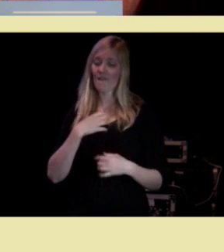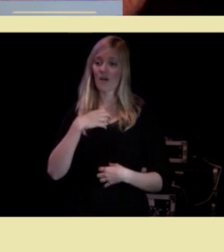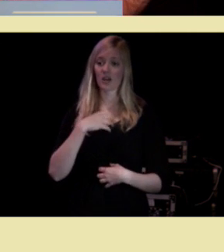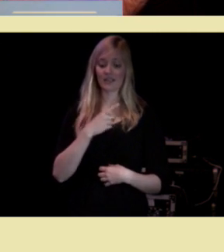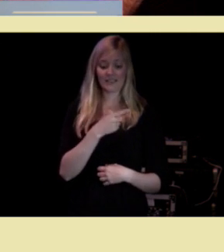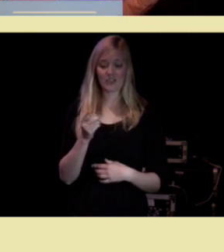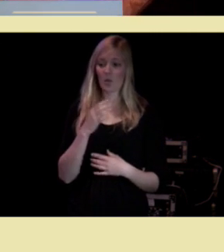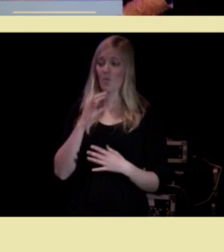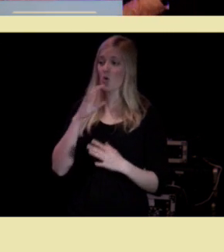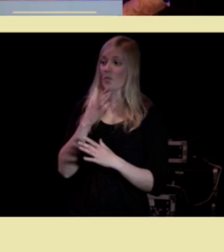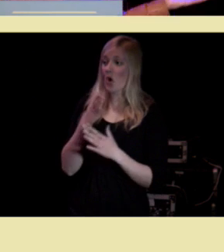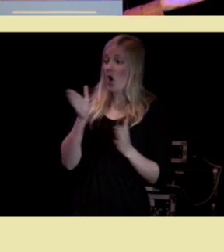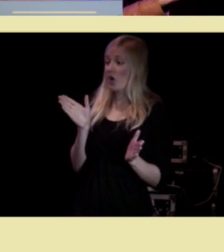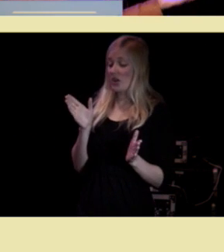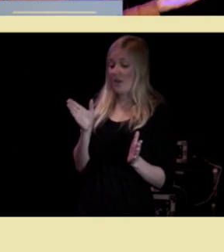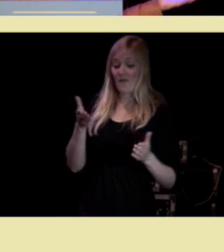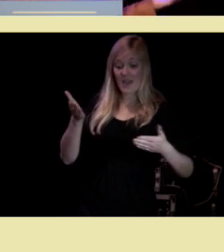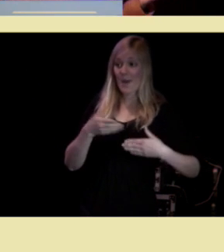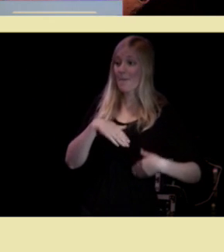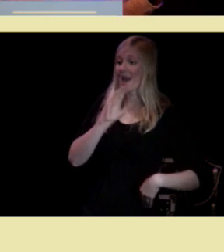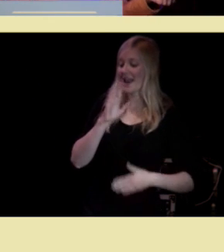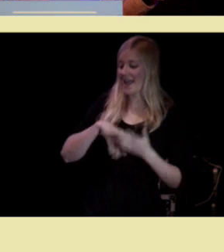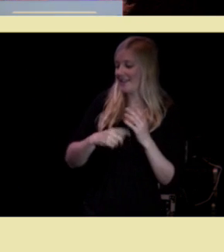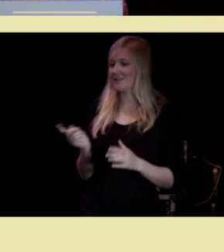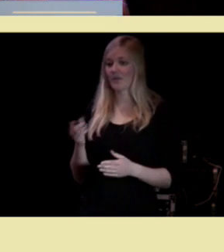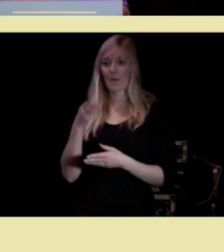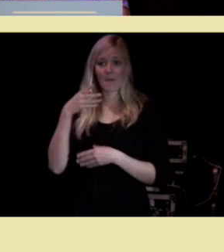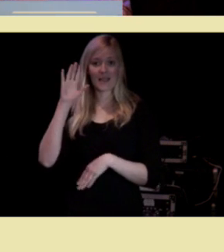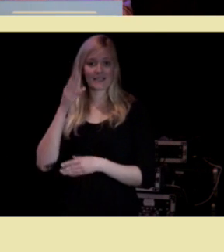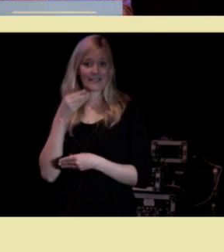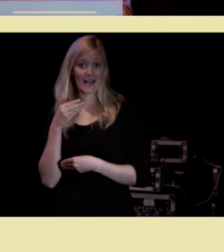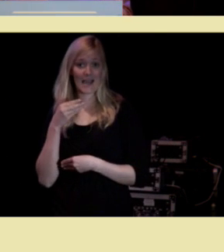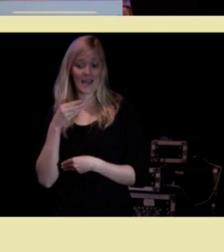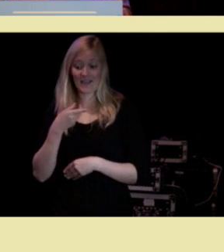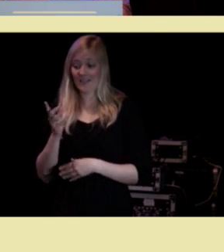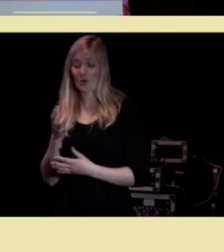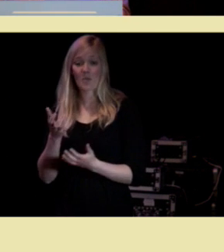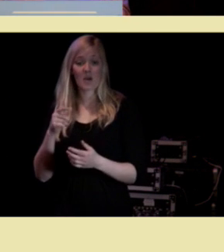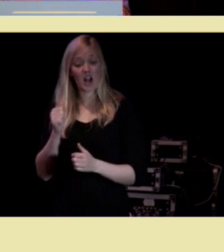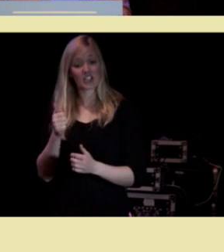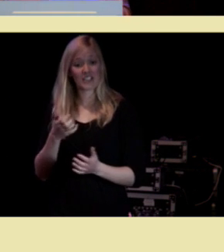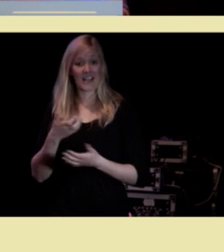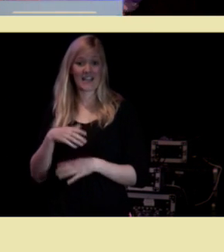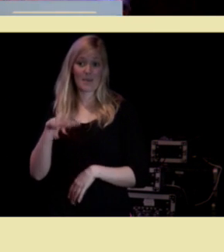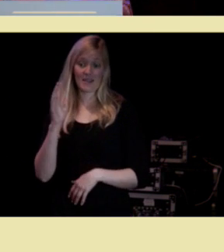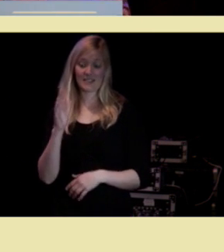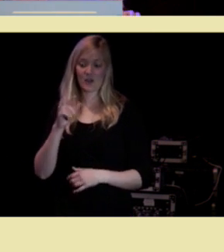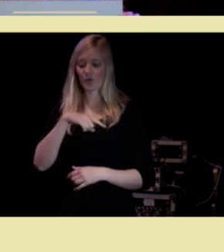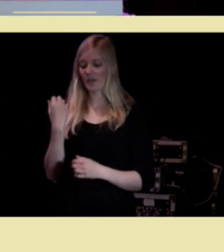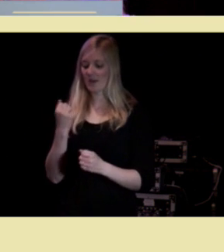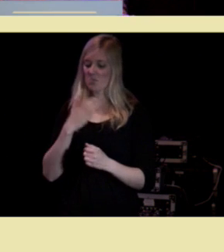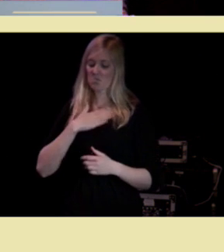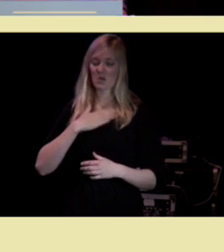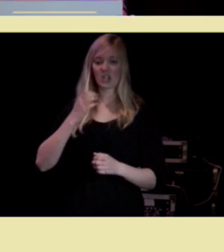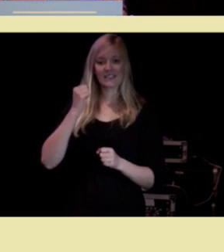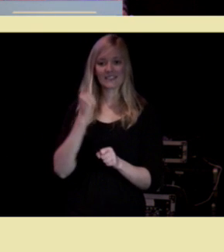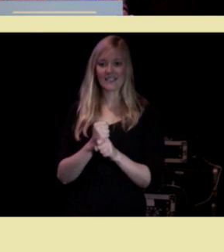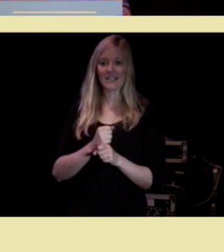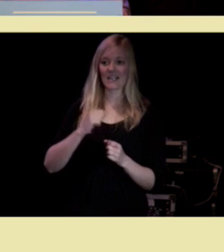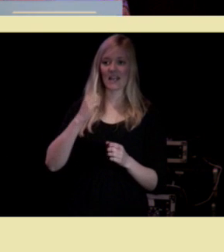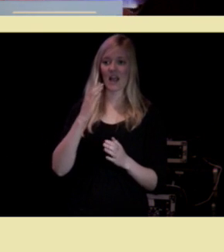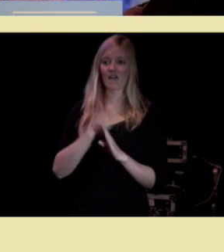fikk mer enn de som ikke ropte som høyest, men kanskje trengte mest. Dette ville vi gjøre noe med, og vi ville sikre kvaliteten i det tverrfaglige